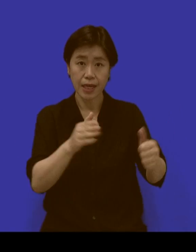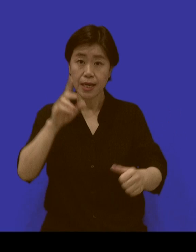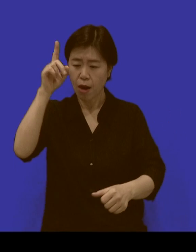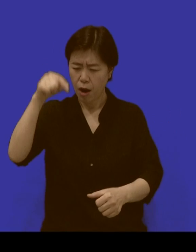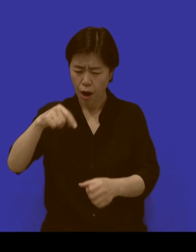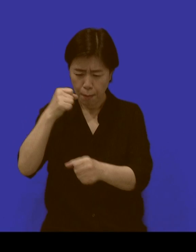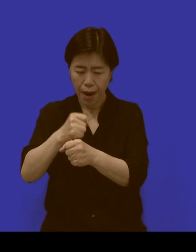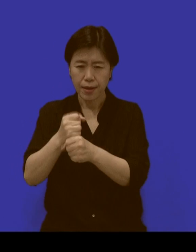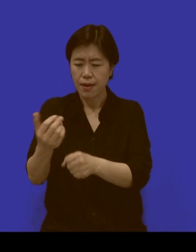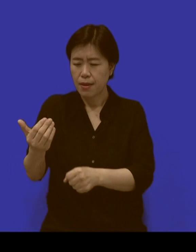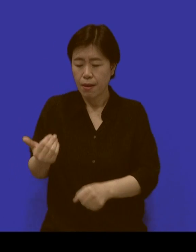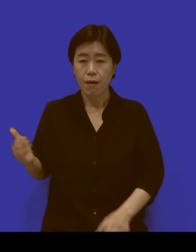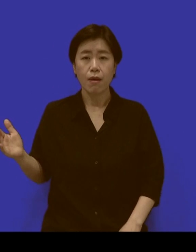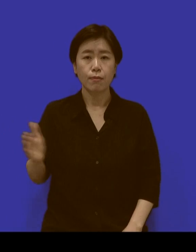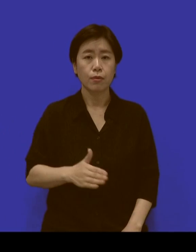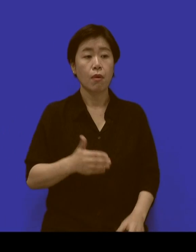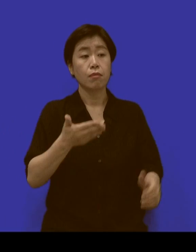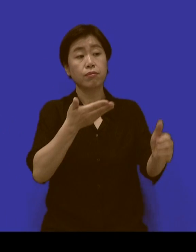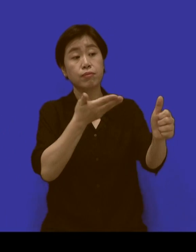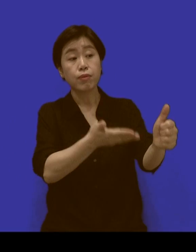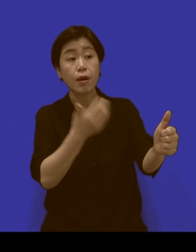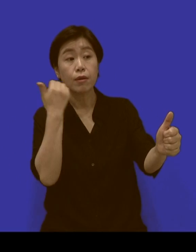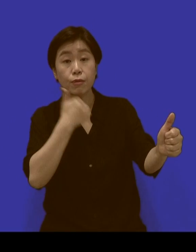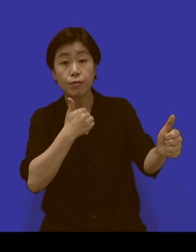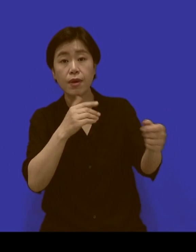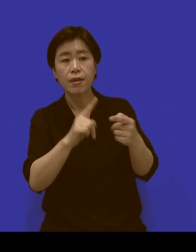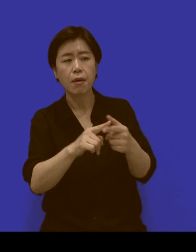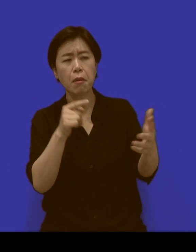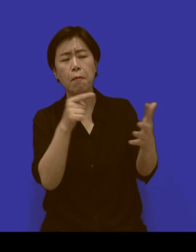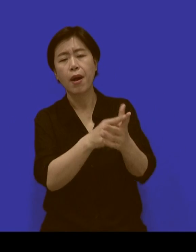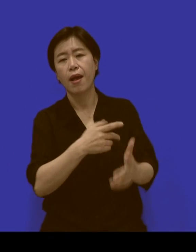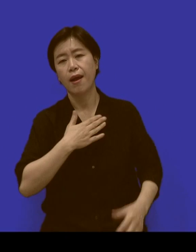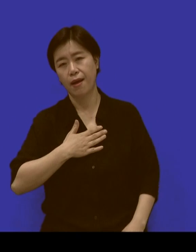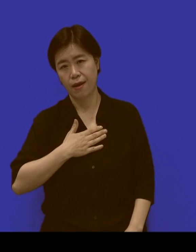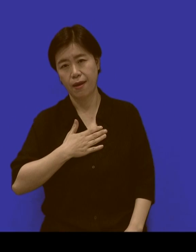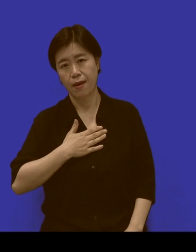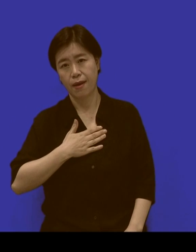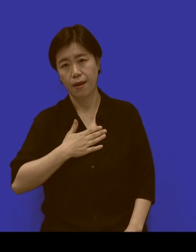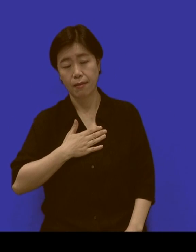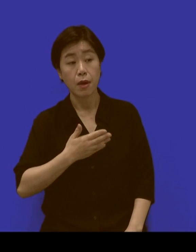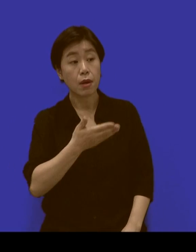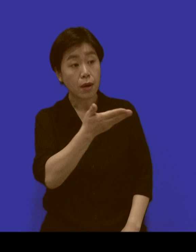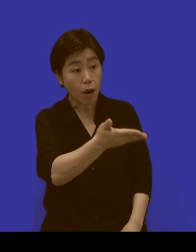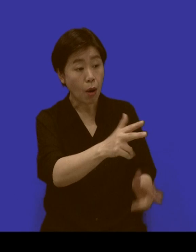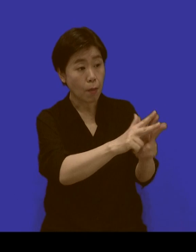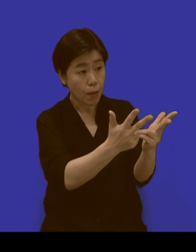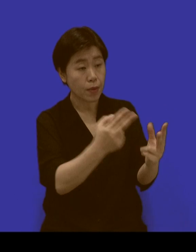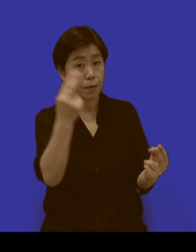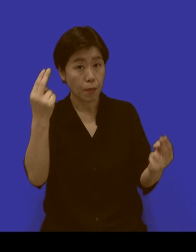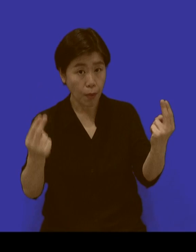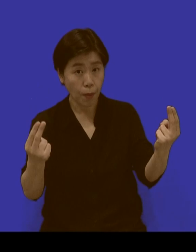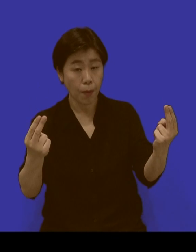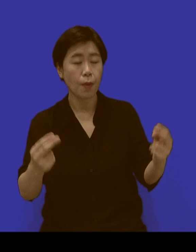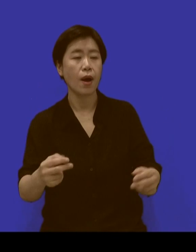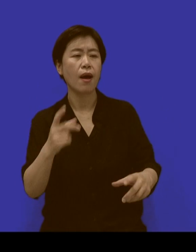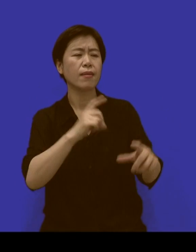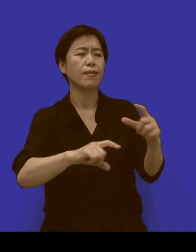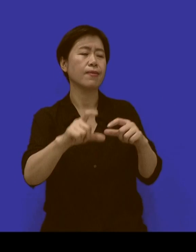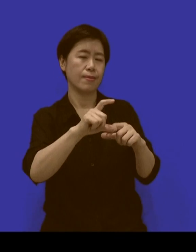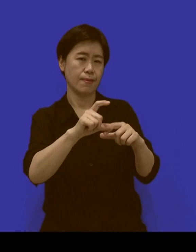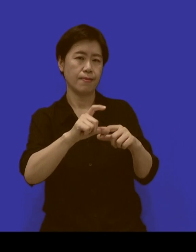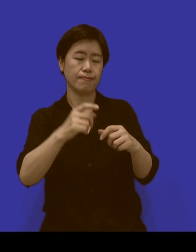알고 계셨고 나보다 더 당신께서 나를 잘 아시고 잘 사랑하신다.